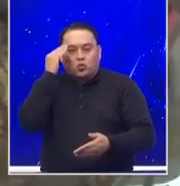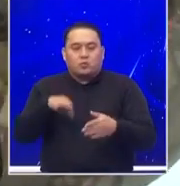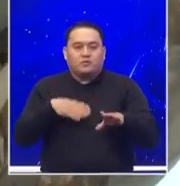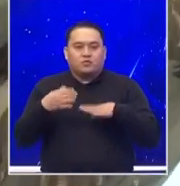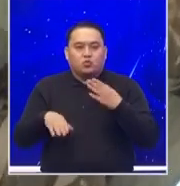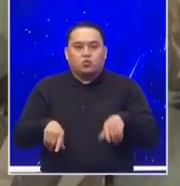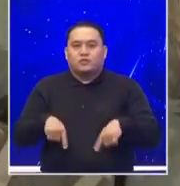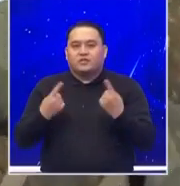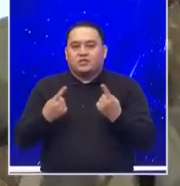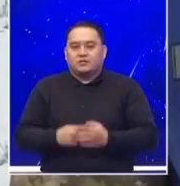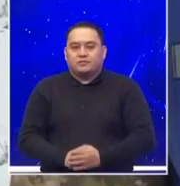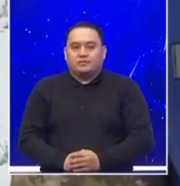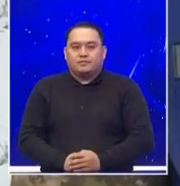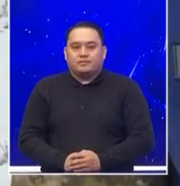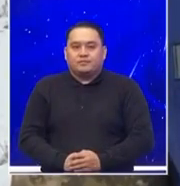пысықтау.